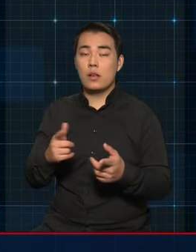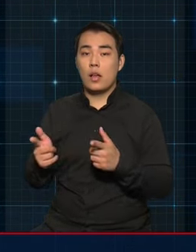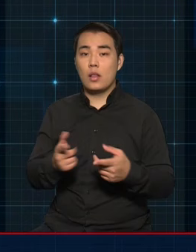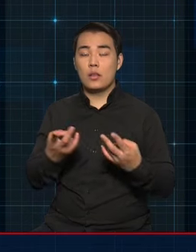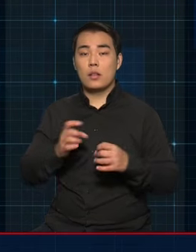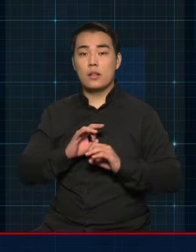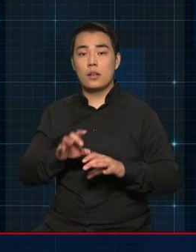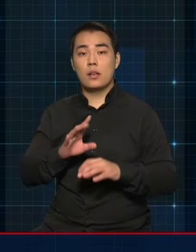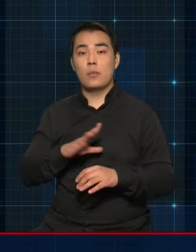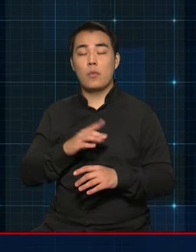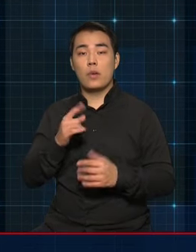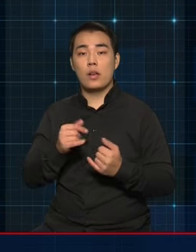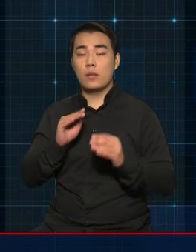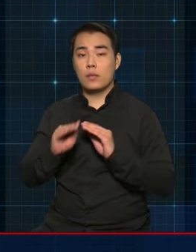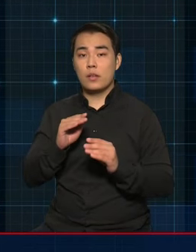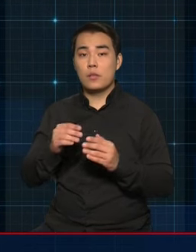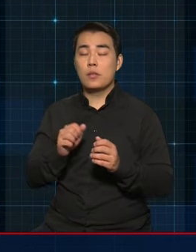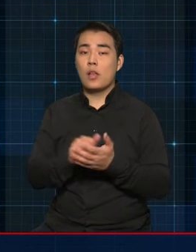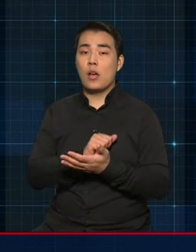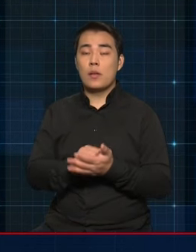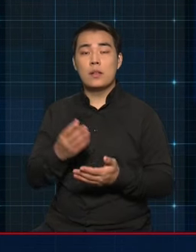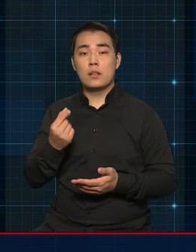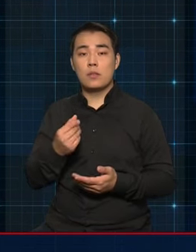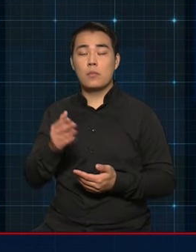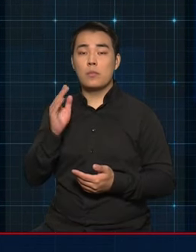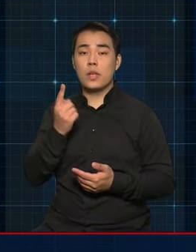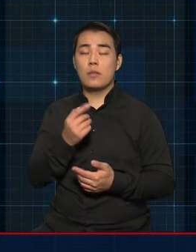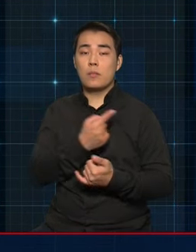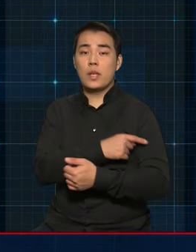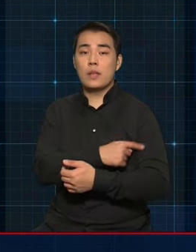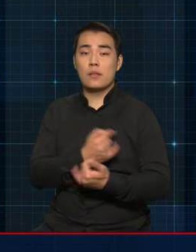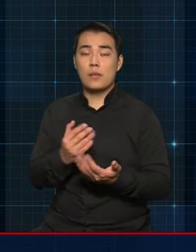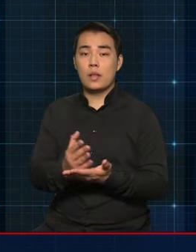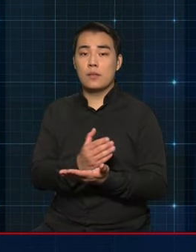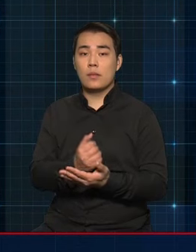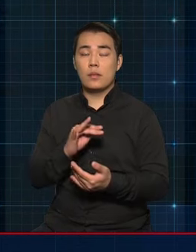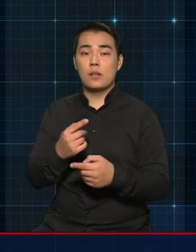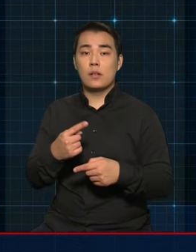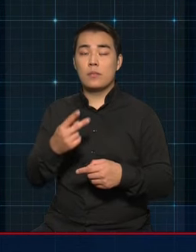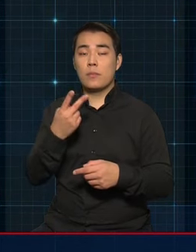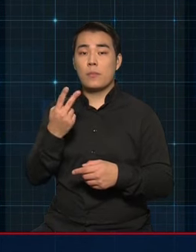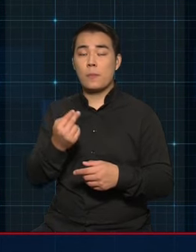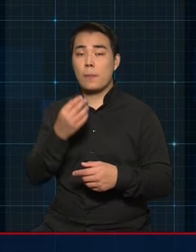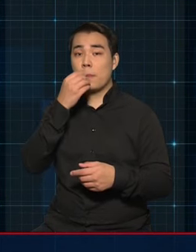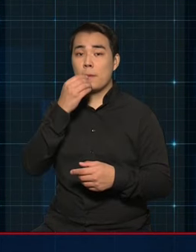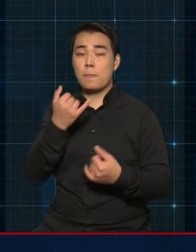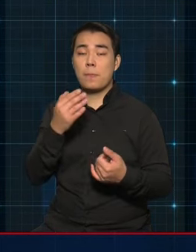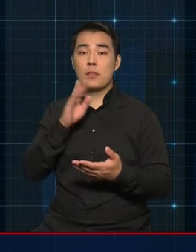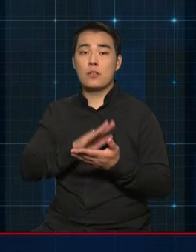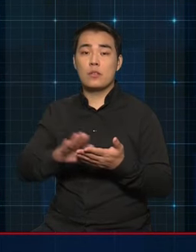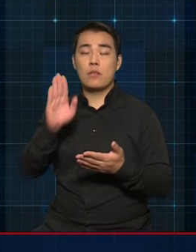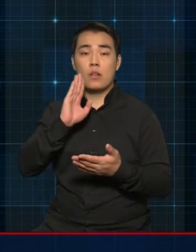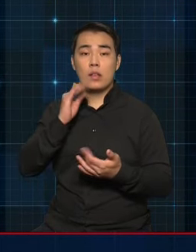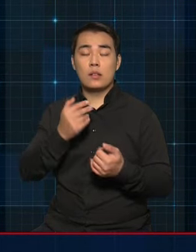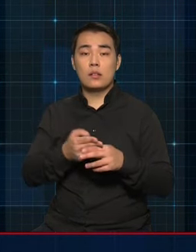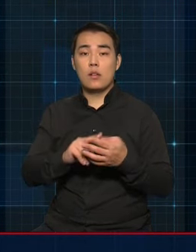қоюға шақырады. Жиынтықта құжаттар, ақша, алғашқы медициналық жинақ, бірнеше күндік тамақ, таза су,